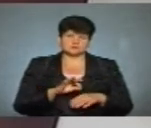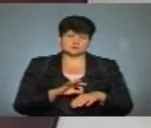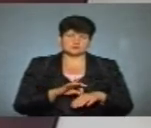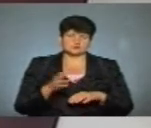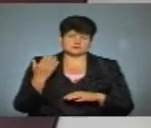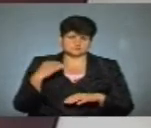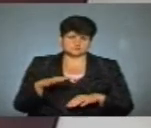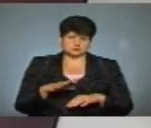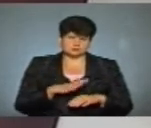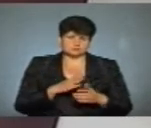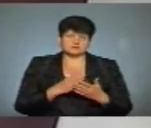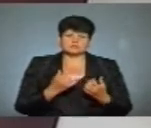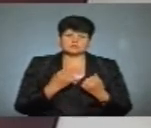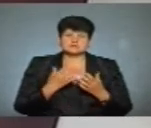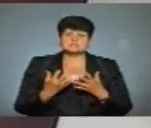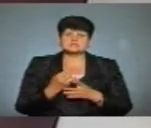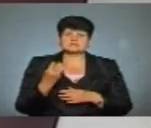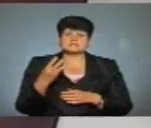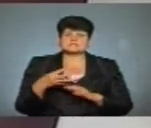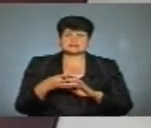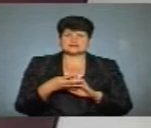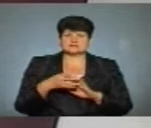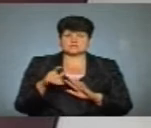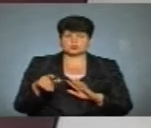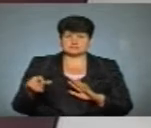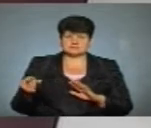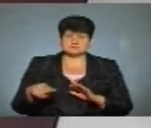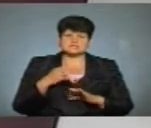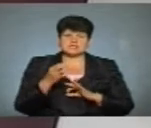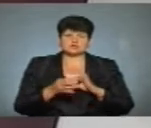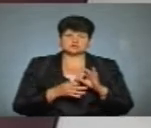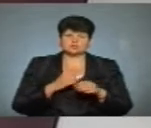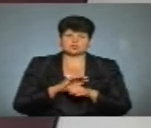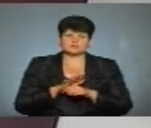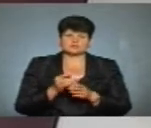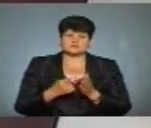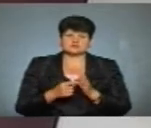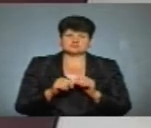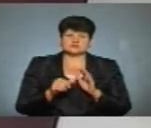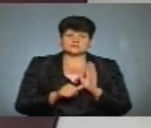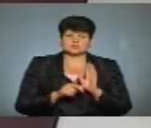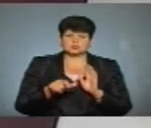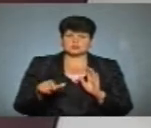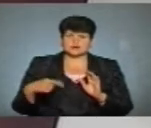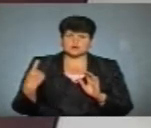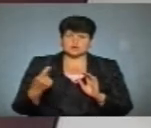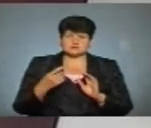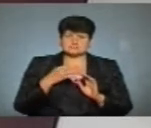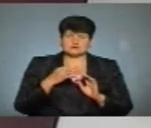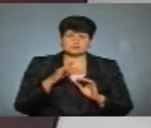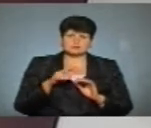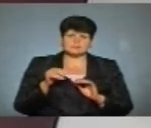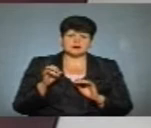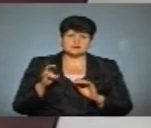коронавірус і мають імунітет, виявили у 39 осіб. За добу коронавірус підтвердили у 16 жителів області, розповів Володимир